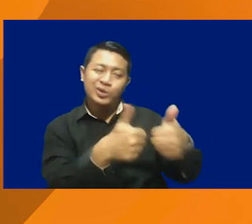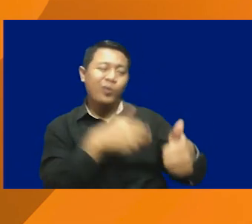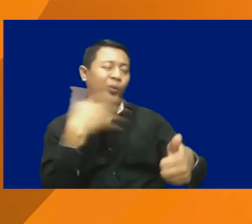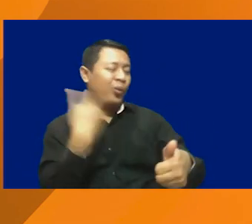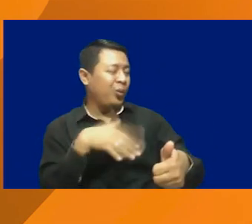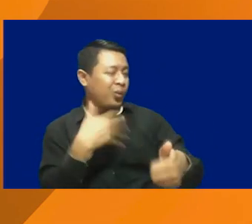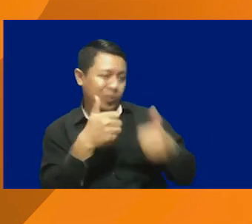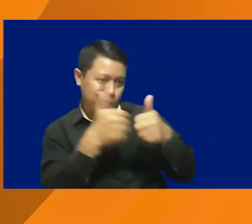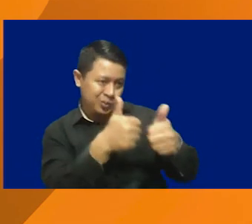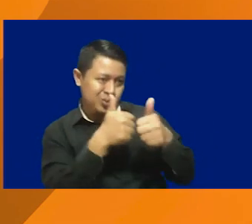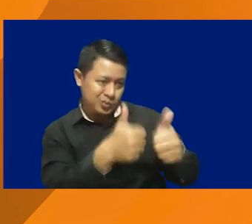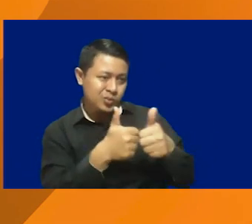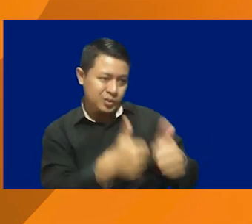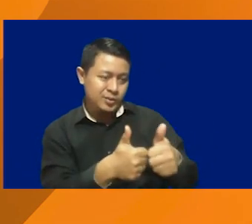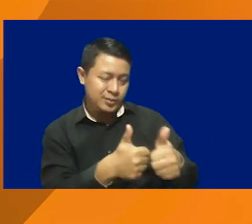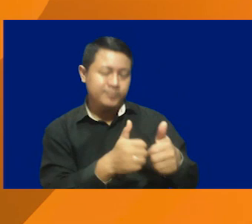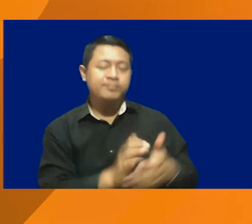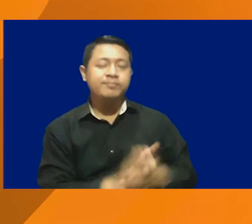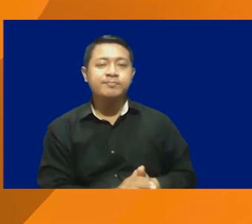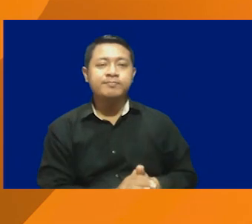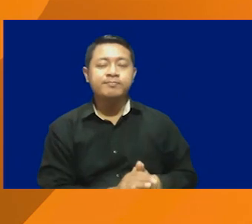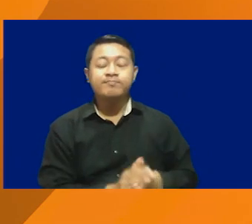pujian.